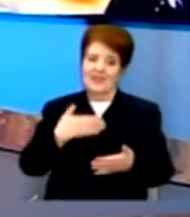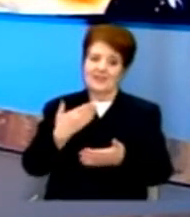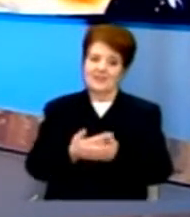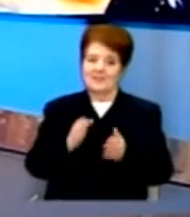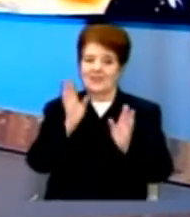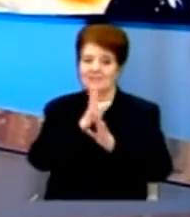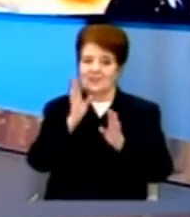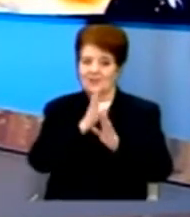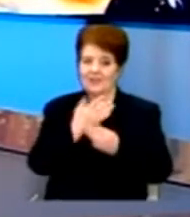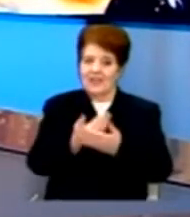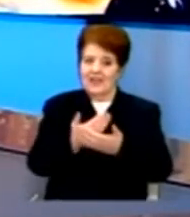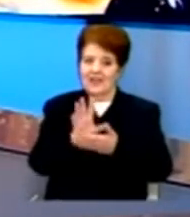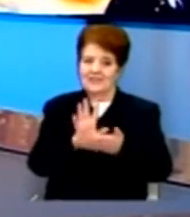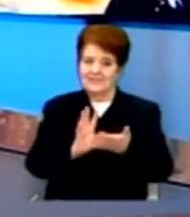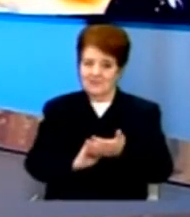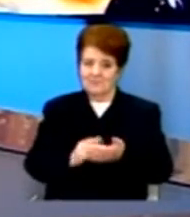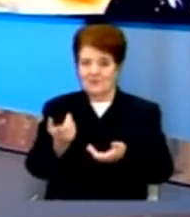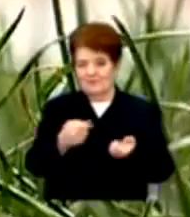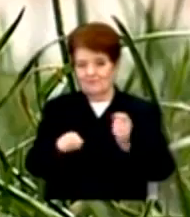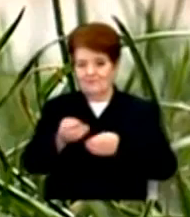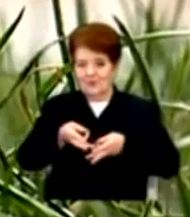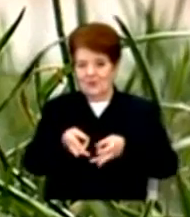sezonului, de exemplu, coacerea crăciuneilor.